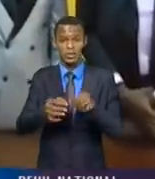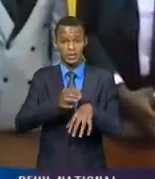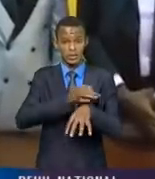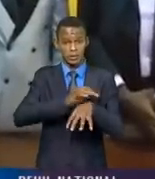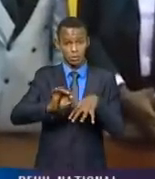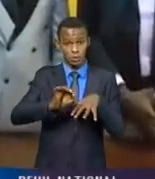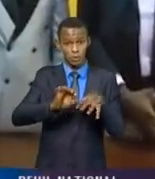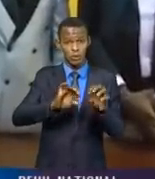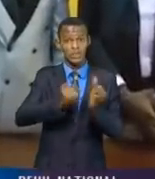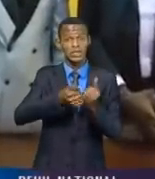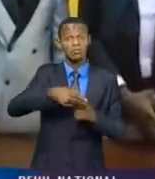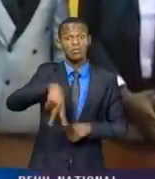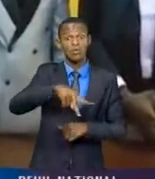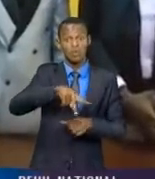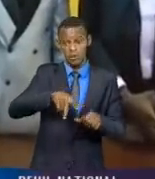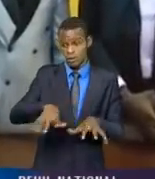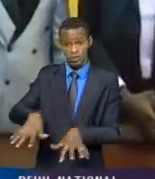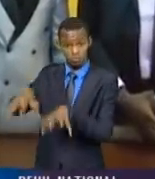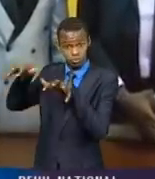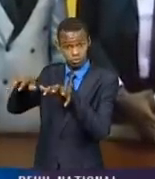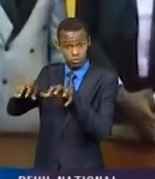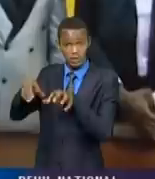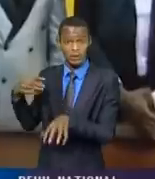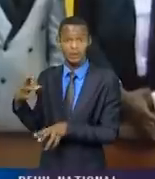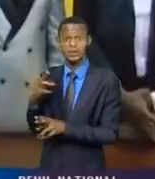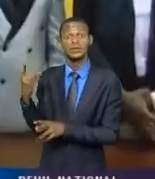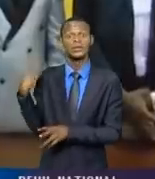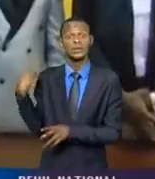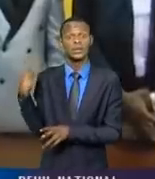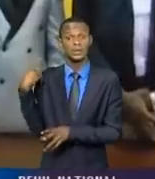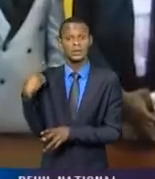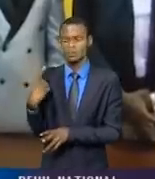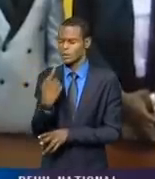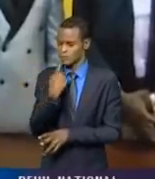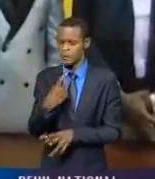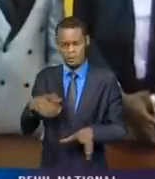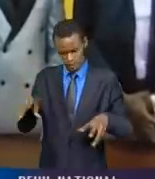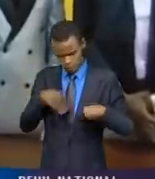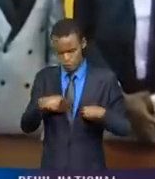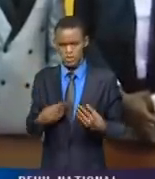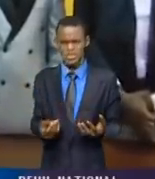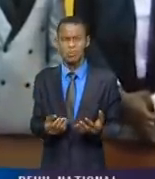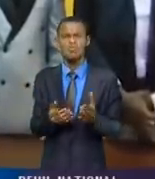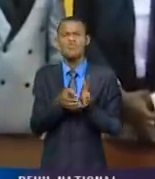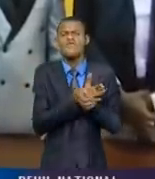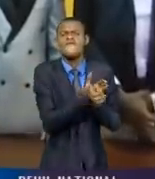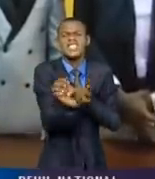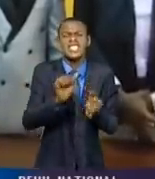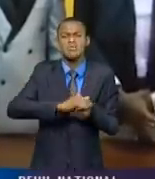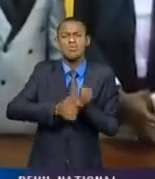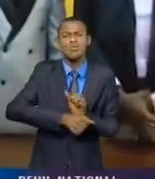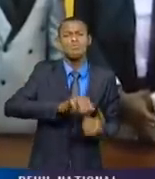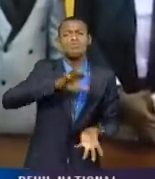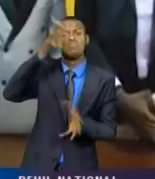majorité de députés est un tournant décisif qui vient d'épargné le lot la bad éventuelle crise institutionnelle qui